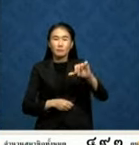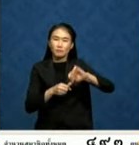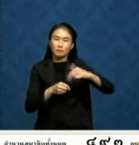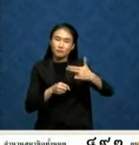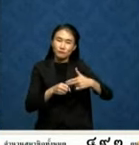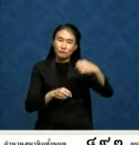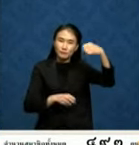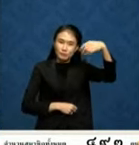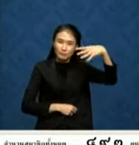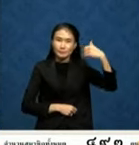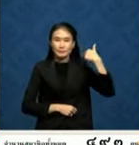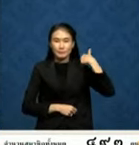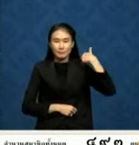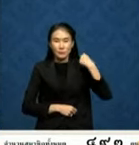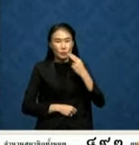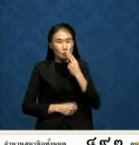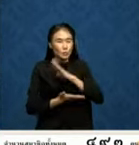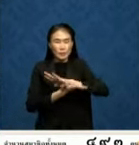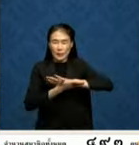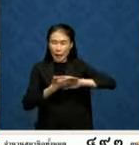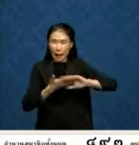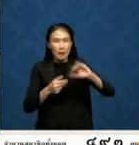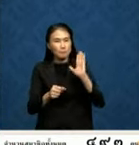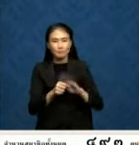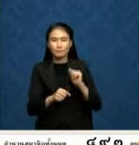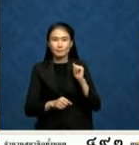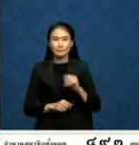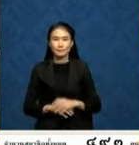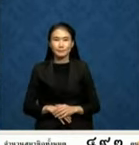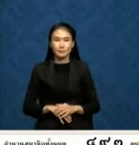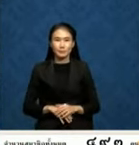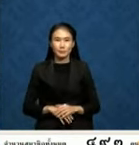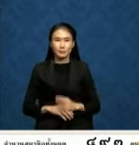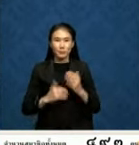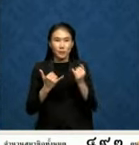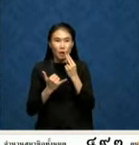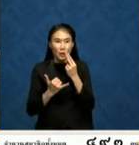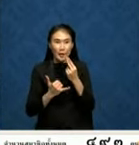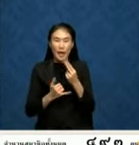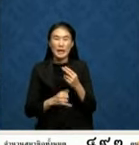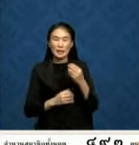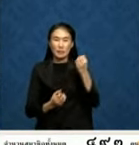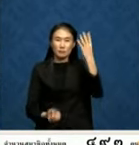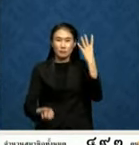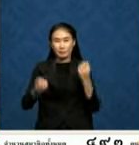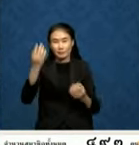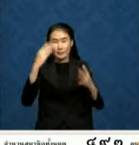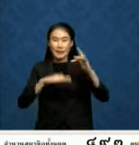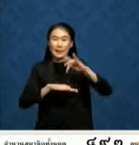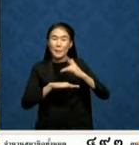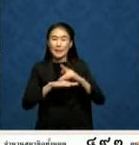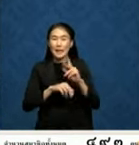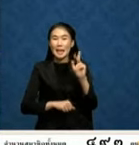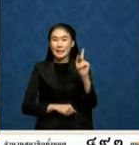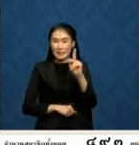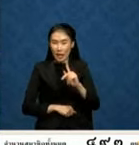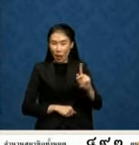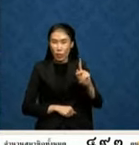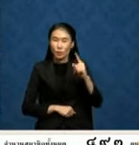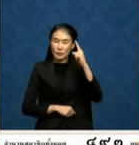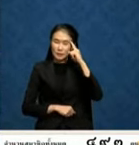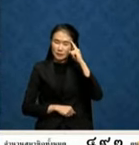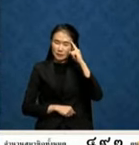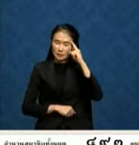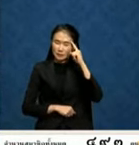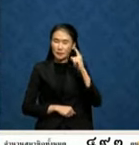แล้วก็ไฟฟ้านะครับที่มีความสะอาดเพียงพอนะครับดังนั้น utility green tariff ก็เลยเป็นจุดอันหนึ่งนะครับที่